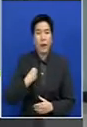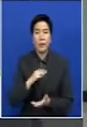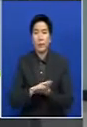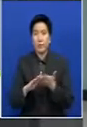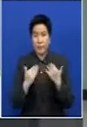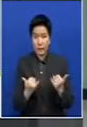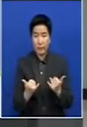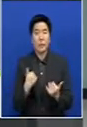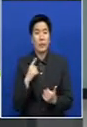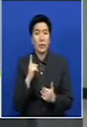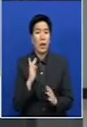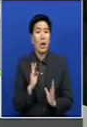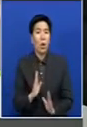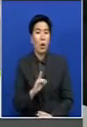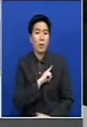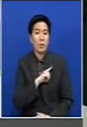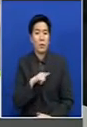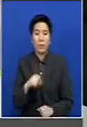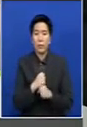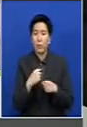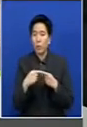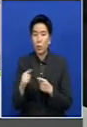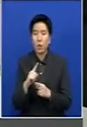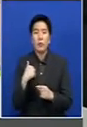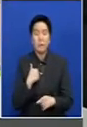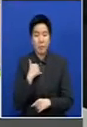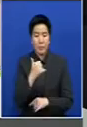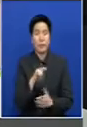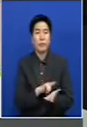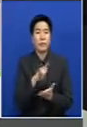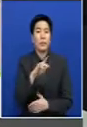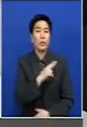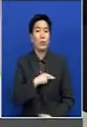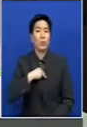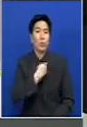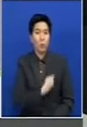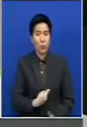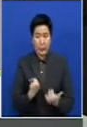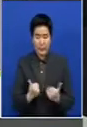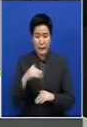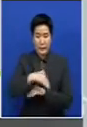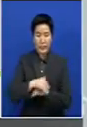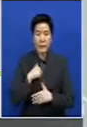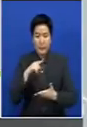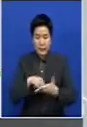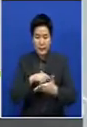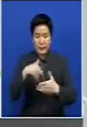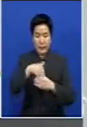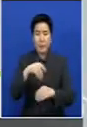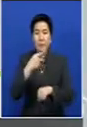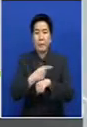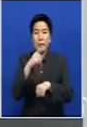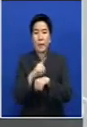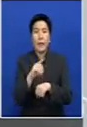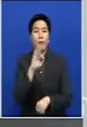นะครับสำหรับภารกิจของบิ๊กออสต่อจากนี้นะครับจะเดินทางไปที่ประเทศสวิตเซอร์แลนด์เย็นนี้เลยนะครับเพื่อเลือกตั้งประธานฟีฟ่า